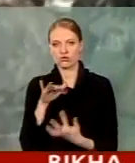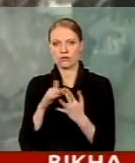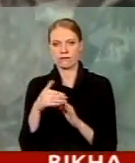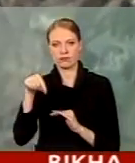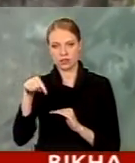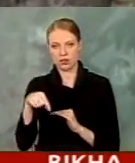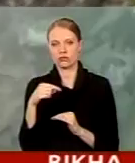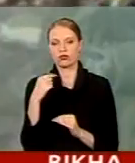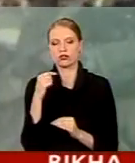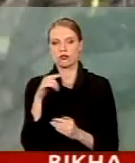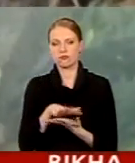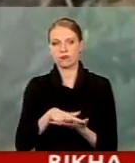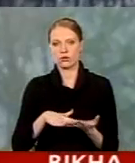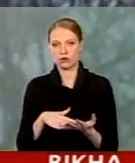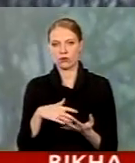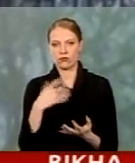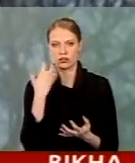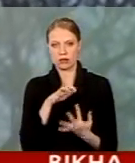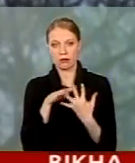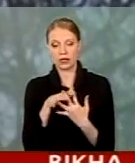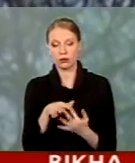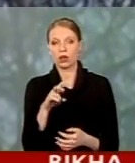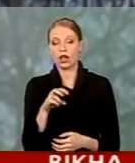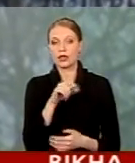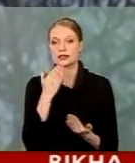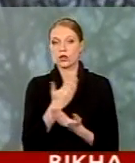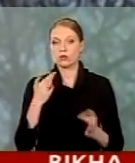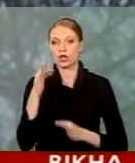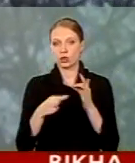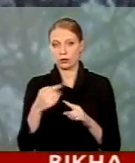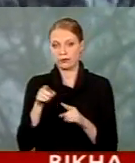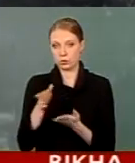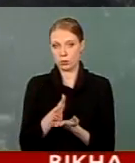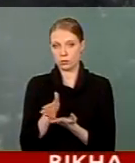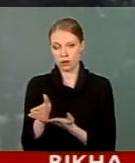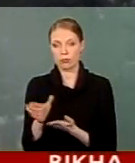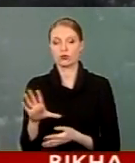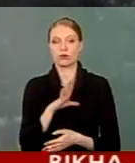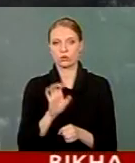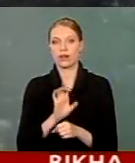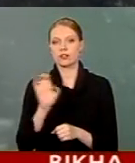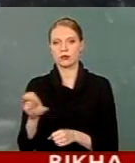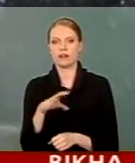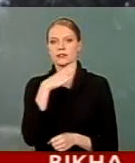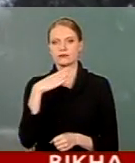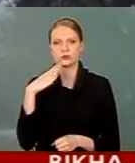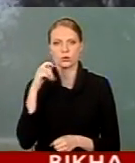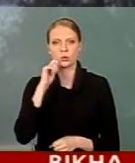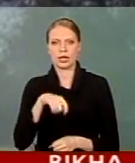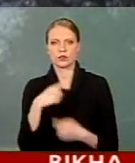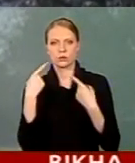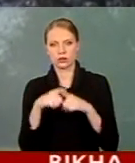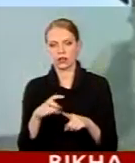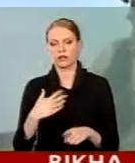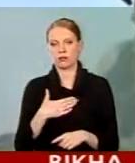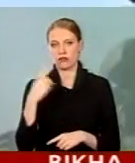селищі Логвиновому продовжуються запеклі бої, але за останню добу в тому напрямку була відправлена сила селена української техніки. На